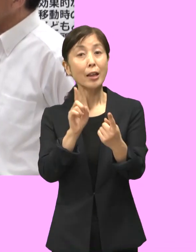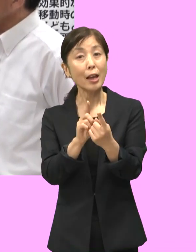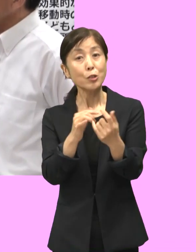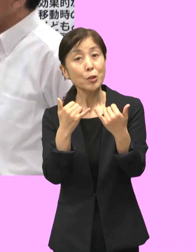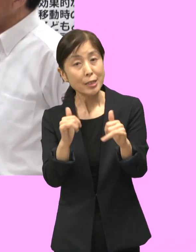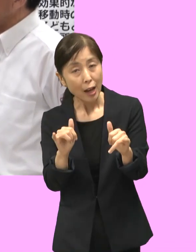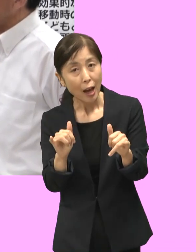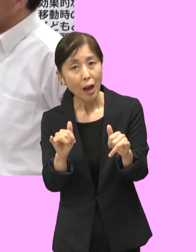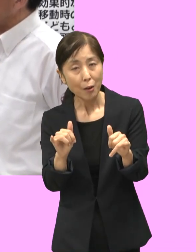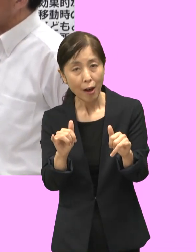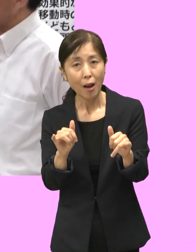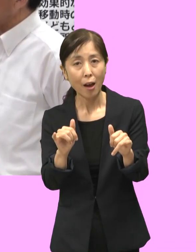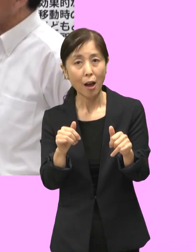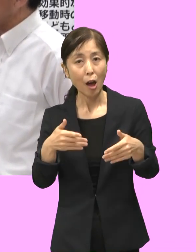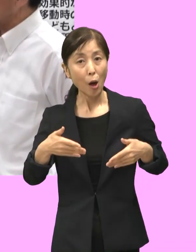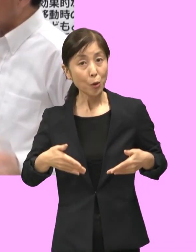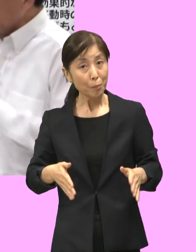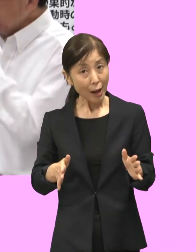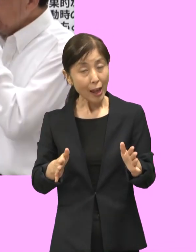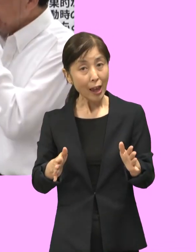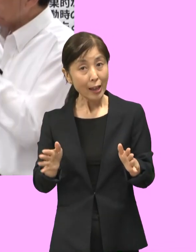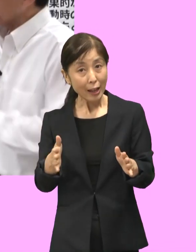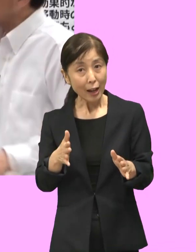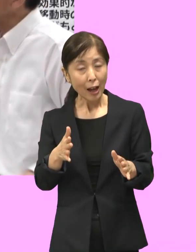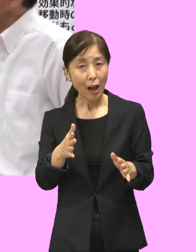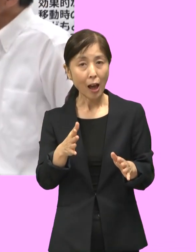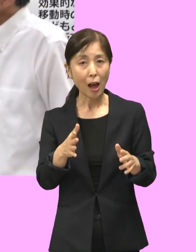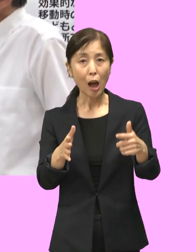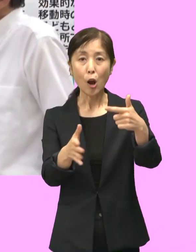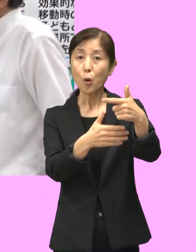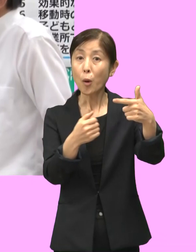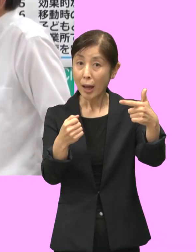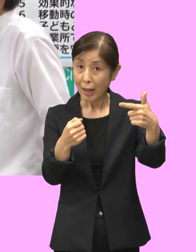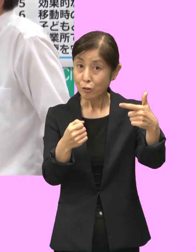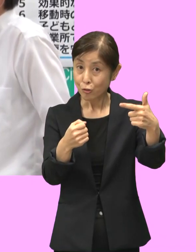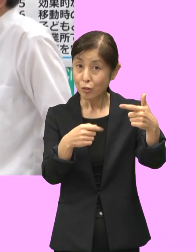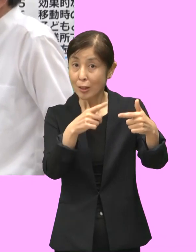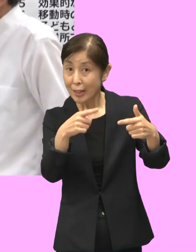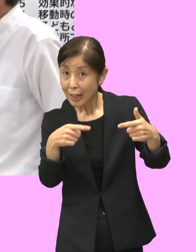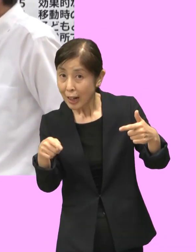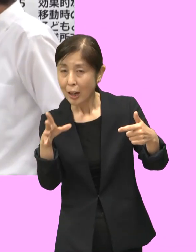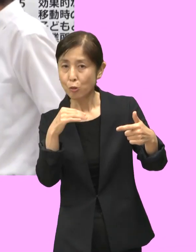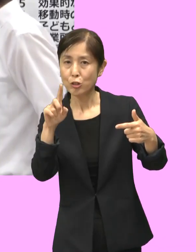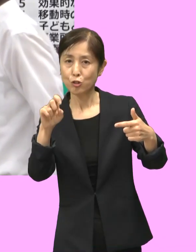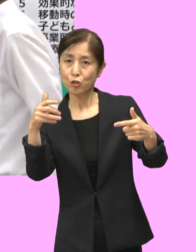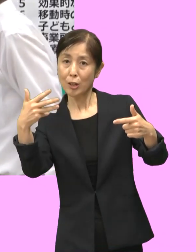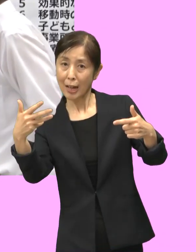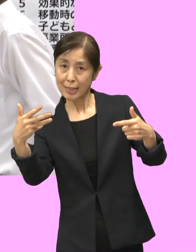は、生後6ヶ月から18歳までの方